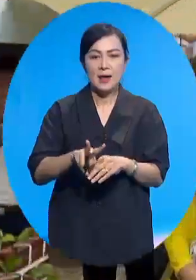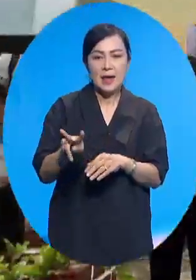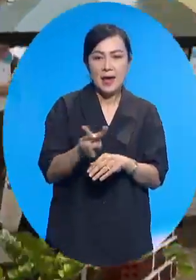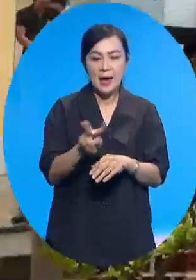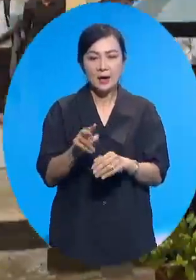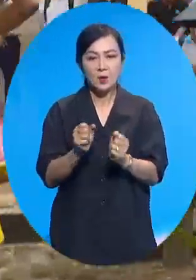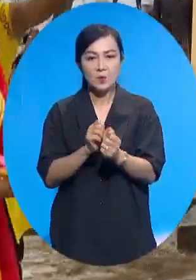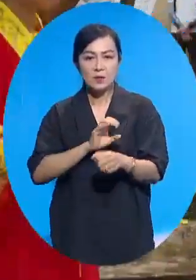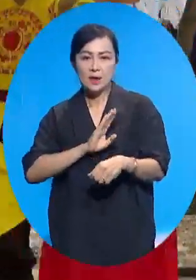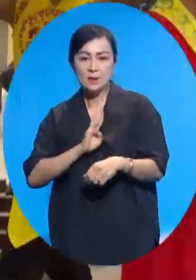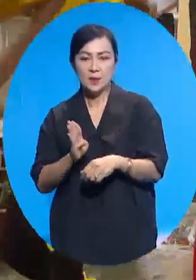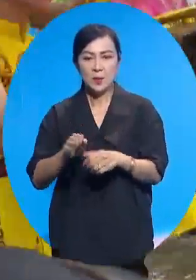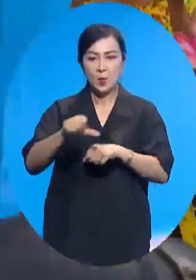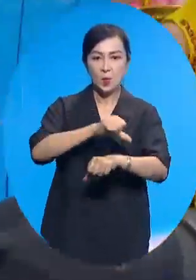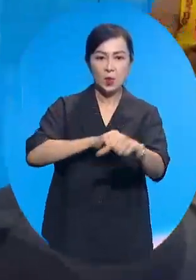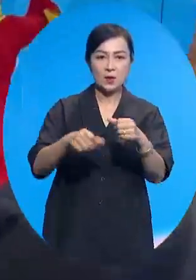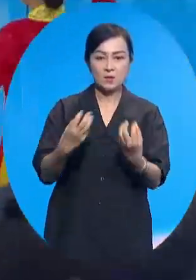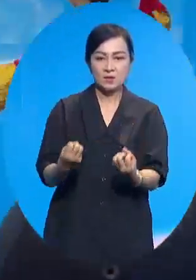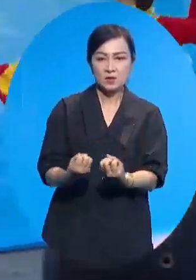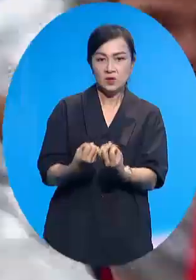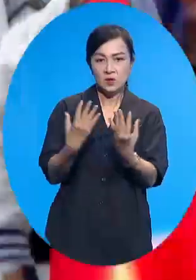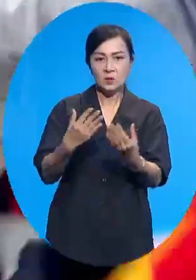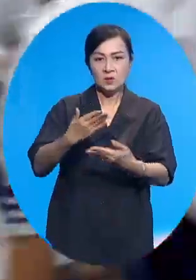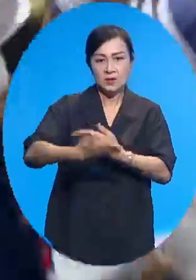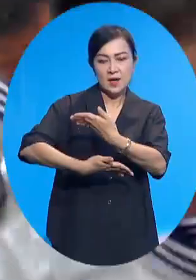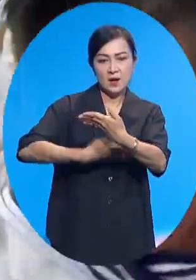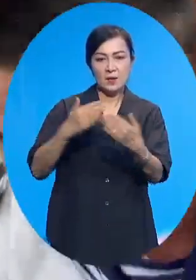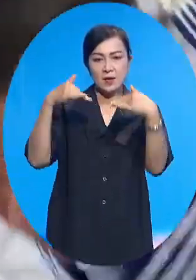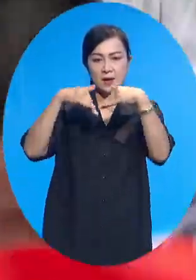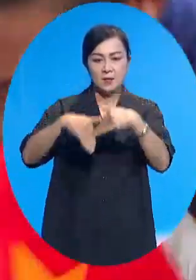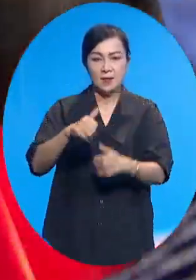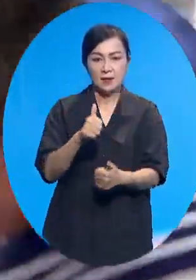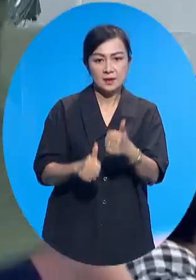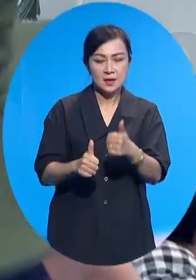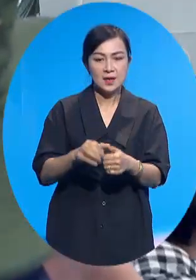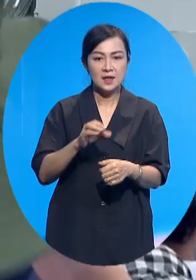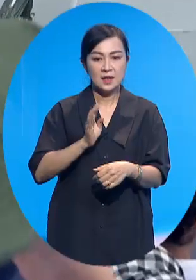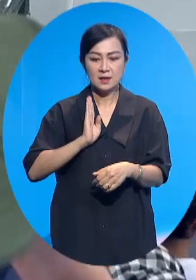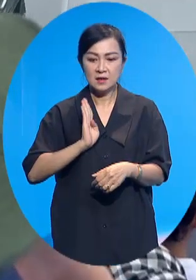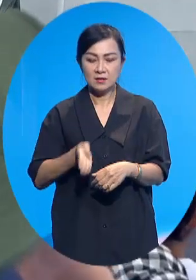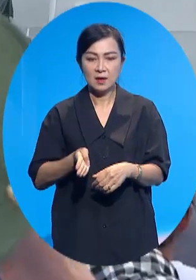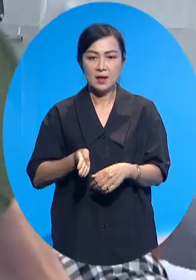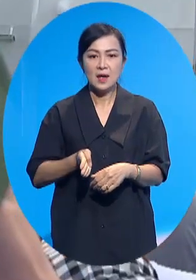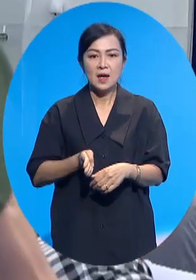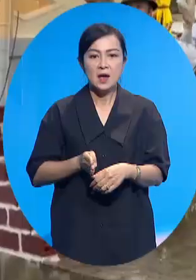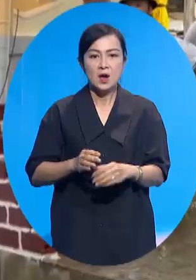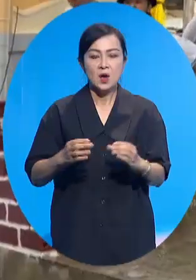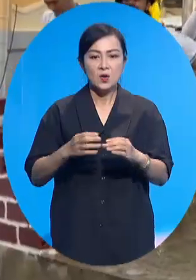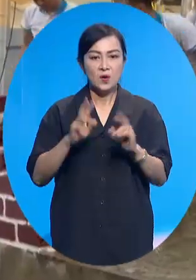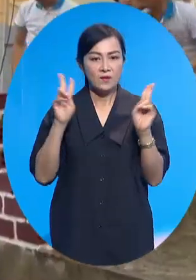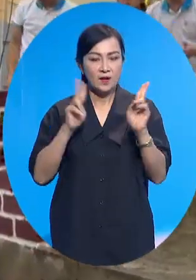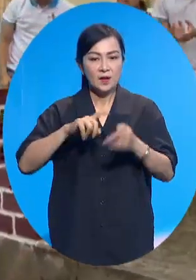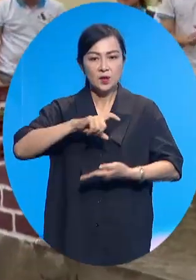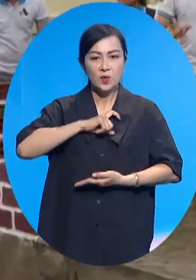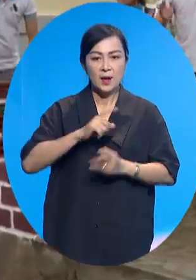hai cùng với đoàn đại biểu đã có những hoạt động sôi động như giao lưu tham gia các cuộc thi thiết kế thời trang mô hình đội văn nghệ tặng